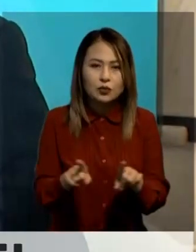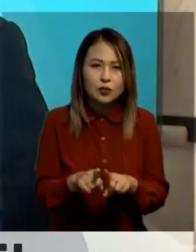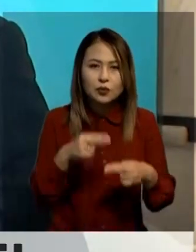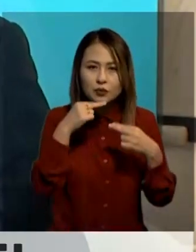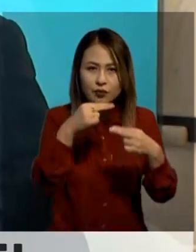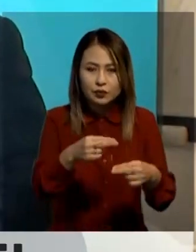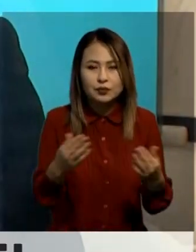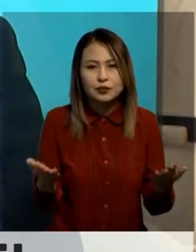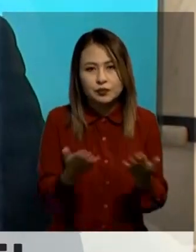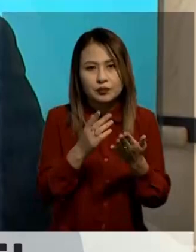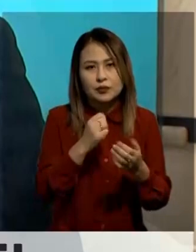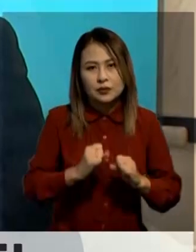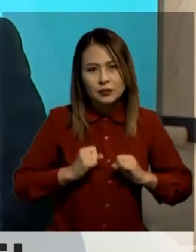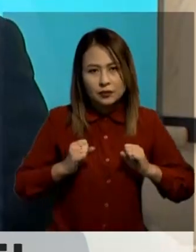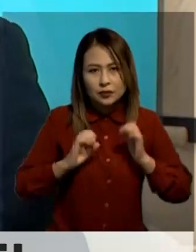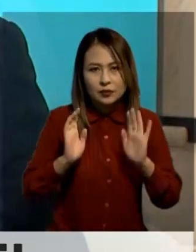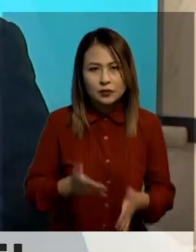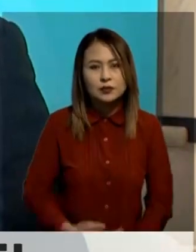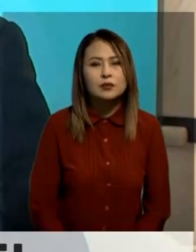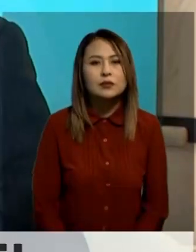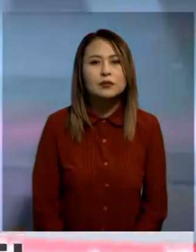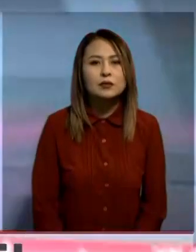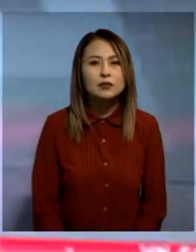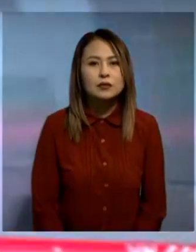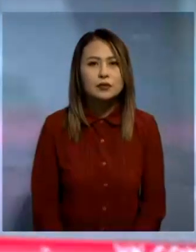аударып, қолдауға әрдайым тырысамыз.